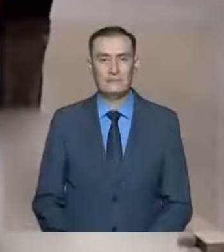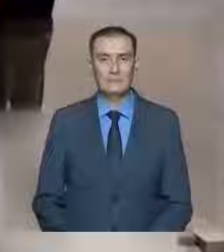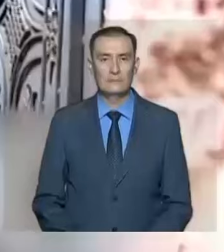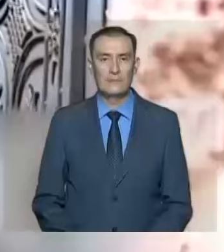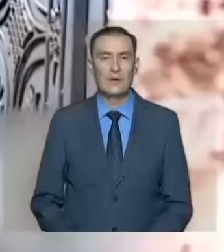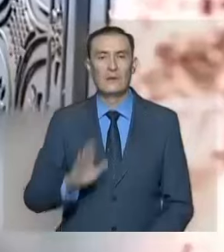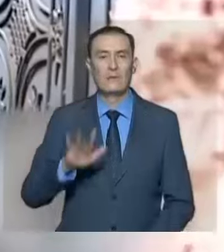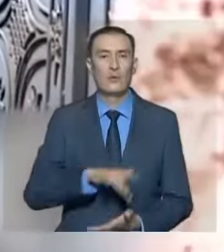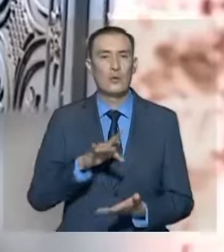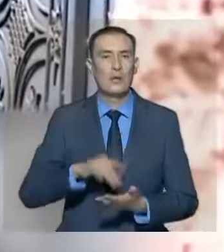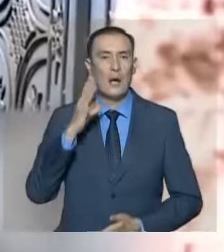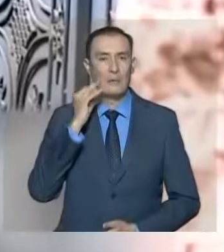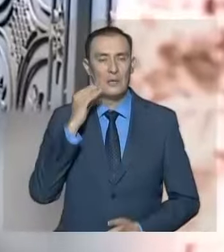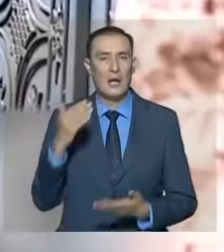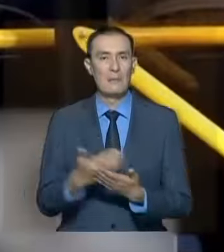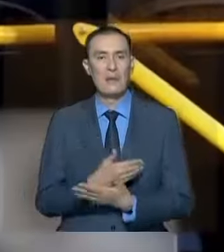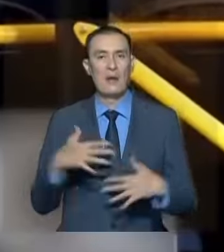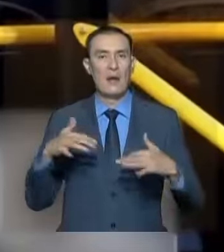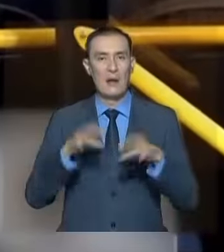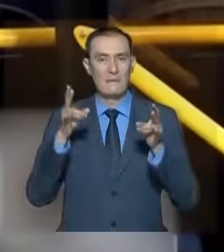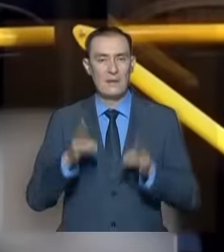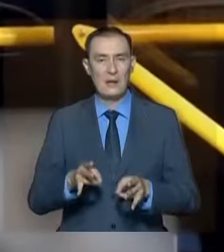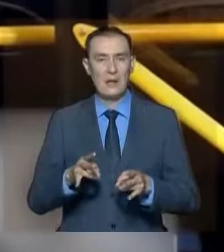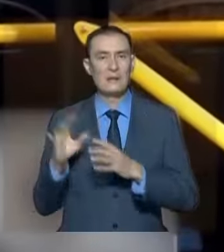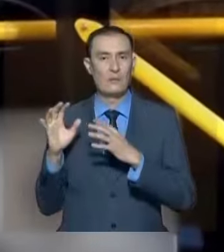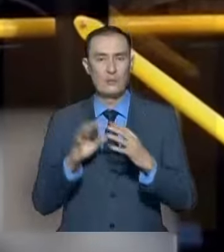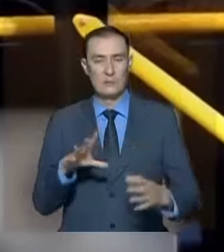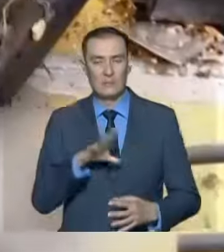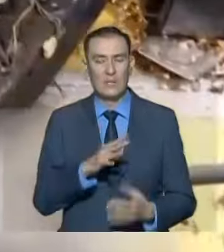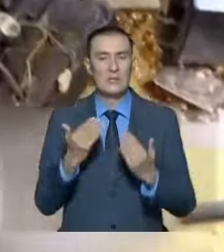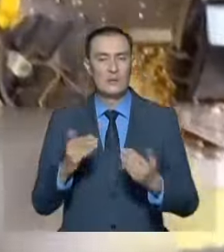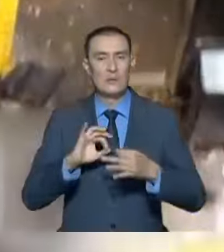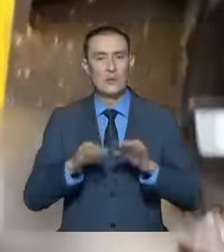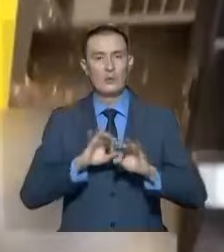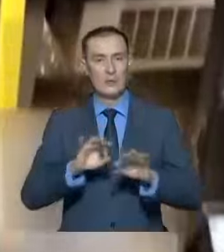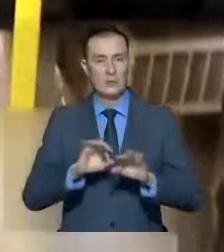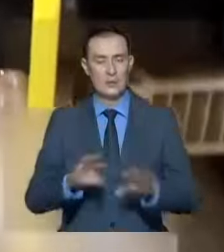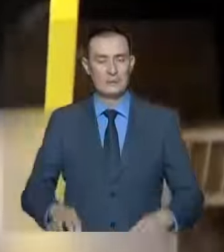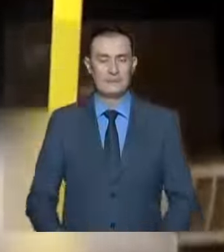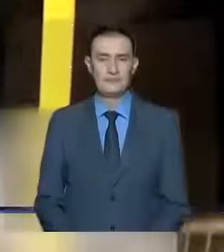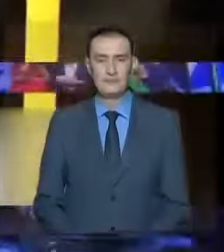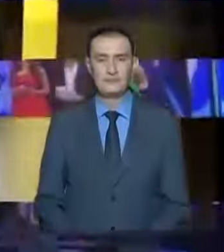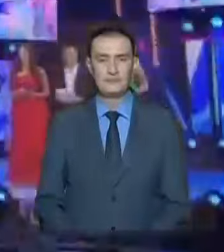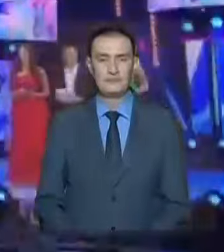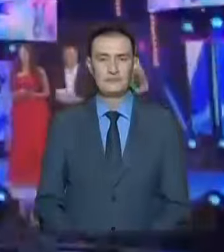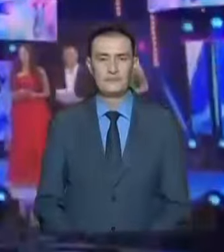ДТП с автобусом в Алматы. Очередная авария с участием пассажирского транспорта. Расскажем о состоянии пострадавших.